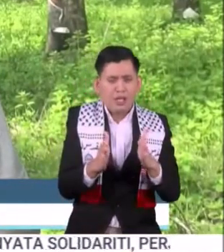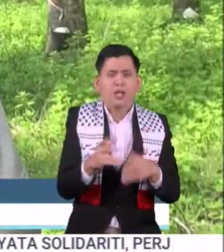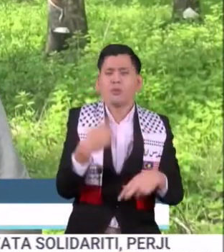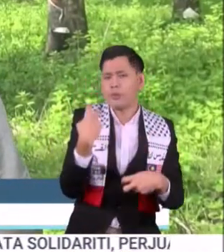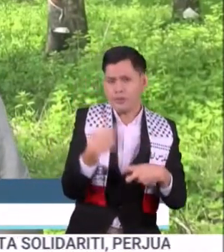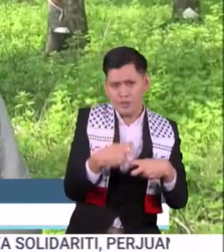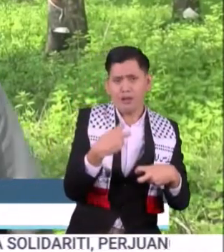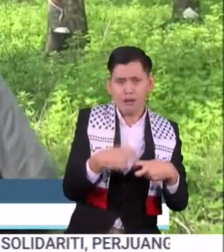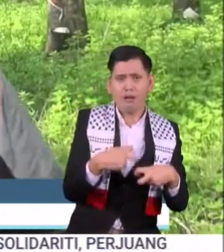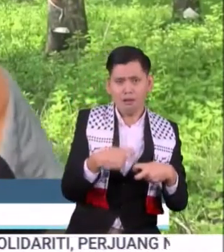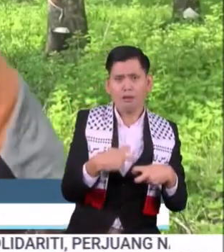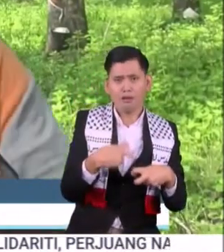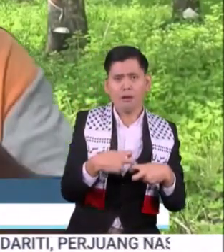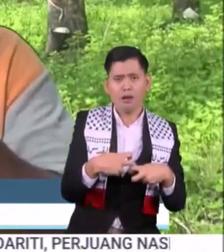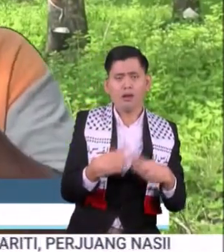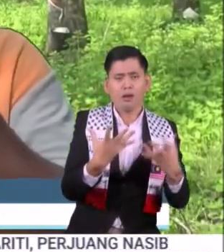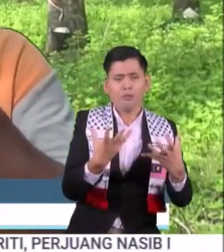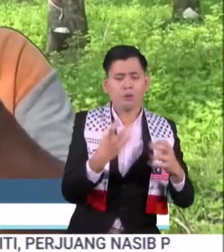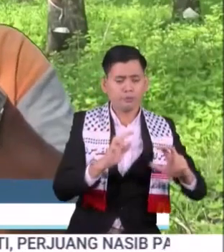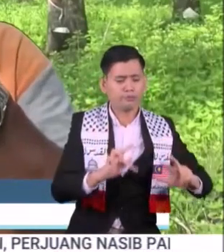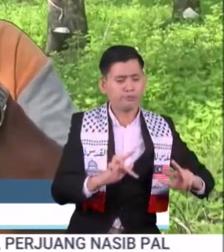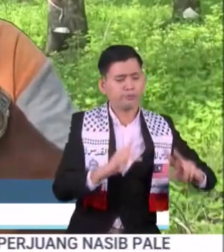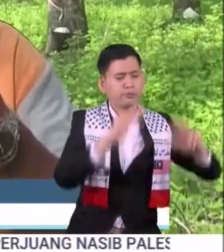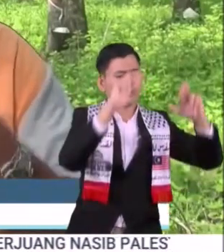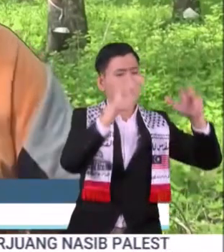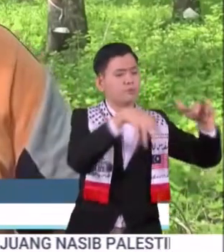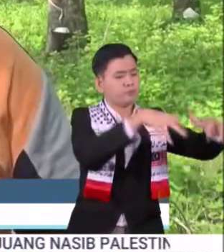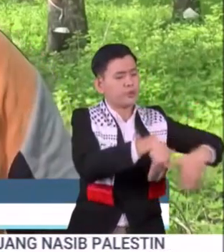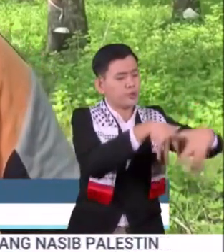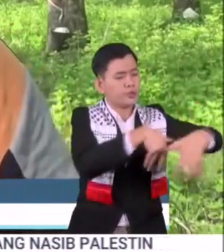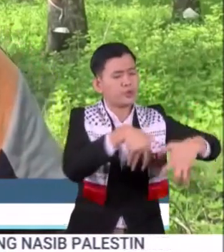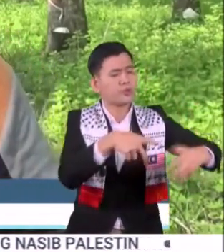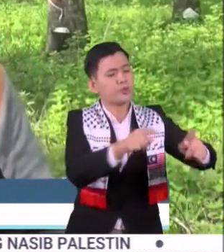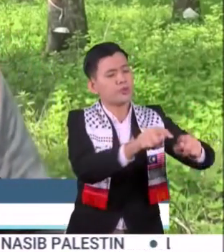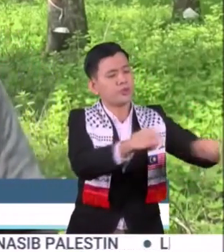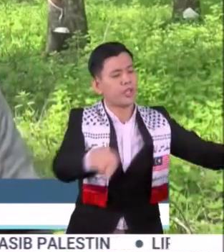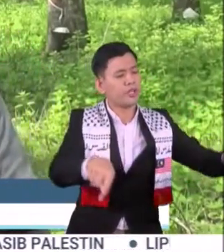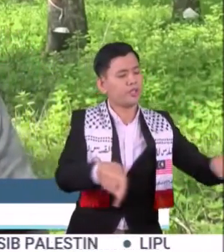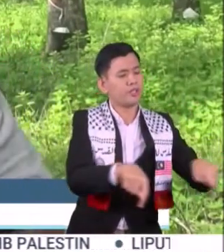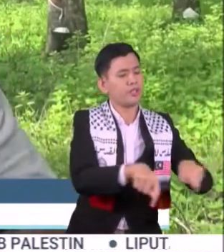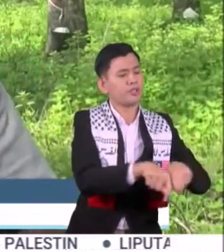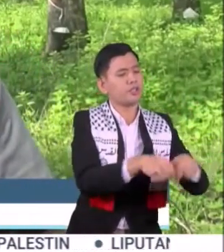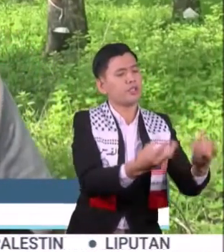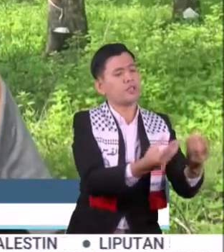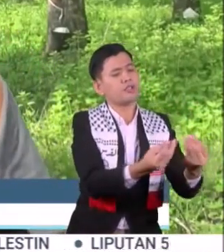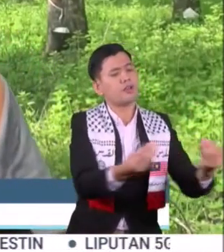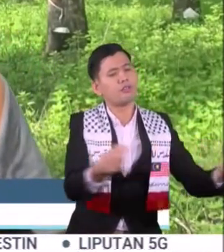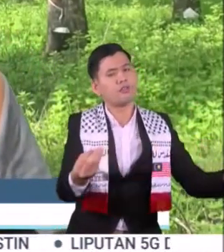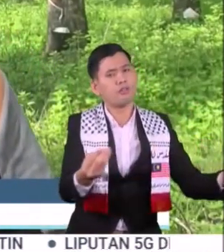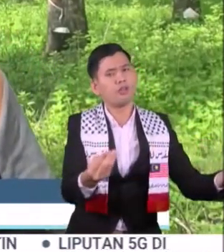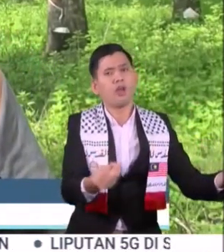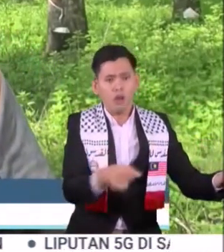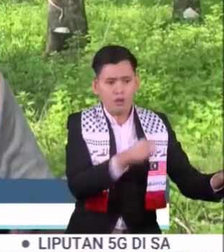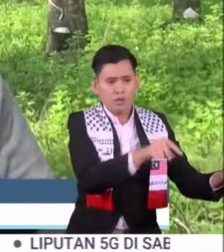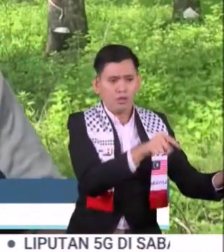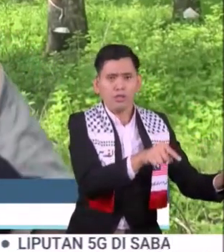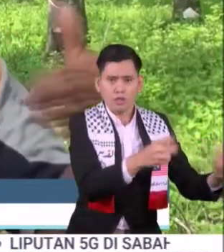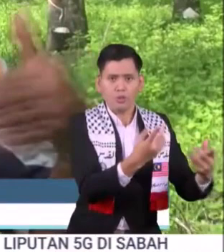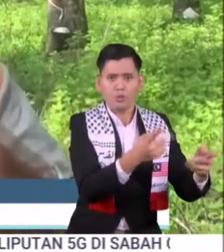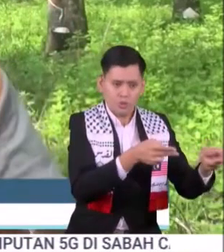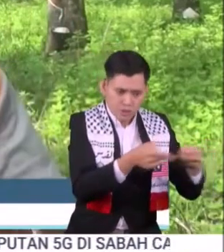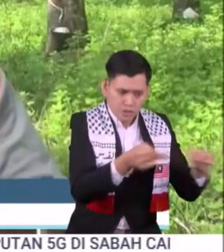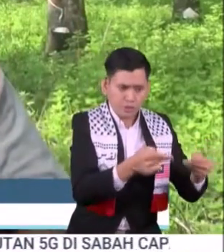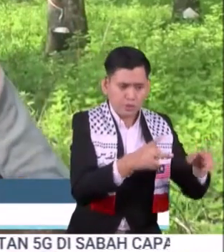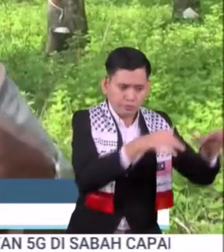susah untuk membangun membangunkan tanah terbiar ni sebenarnya kalau nak kira kos bangun tanah terbiar ni besar tapi kalau ada